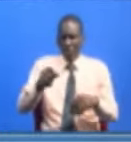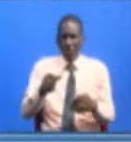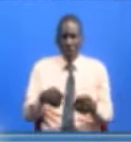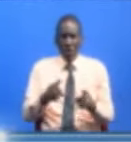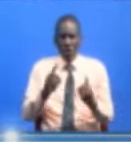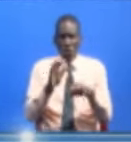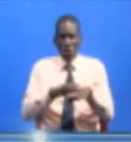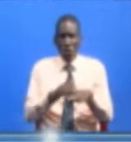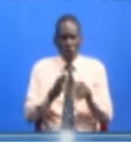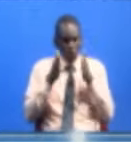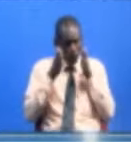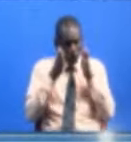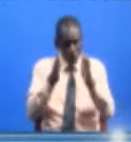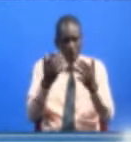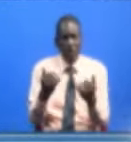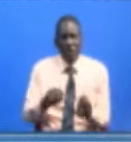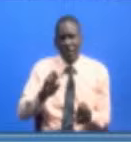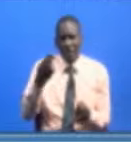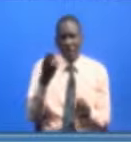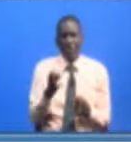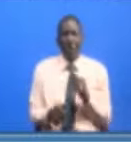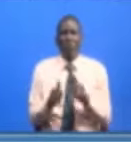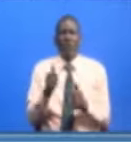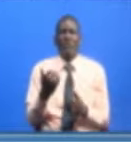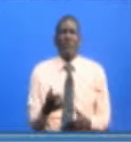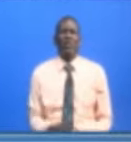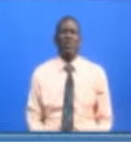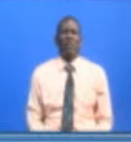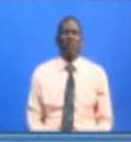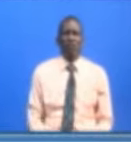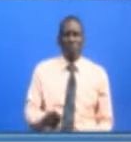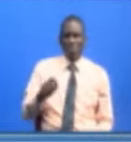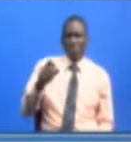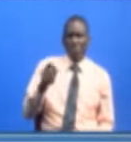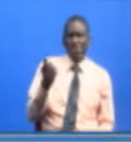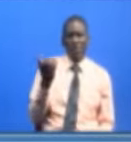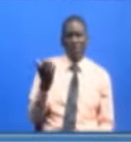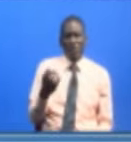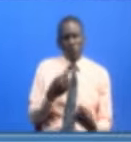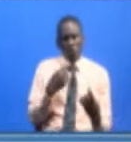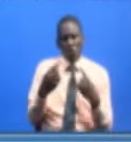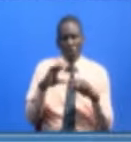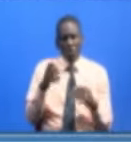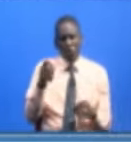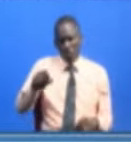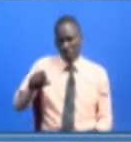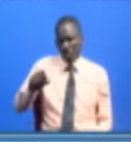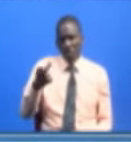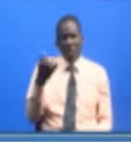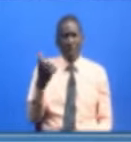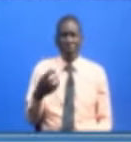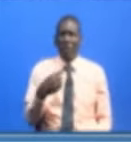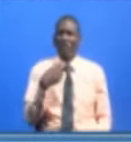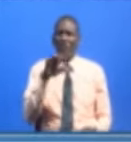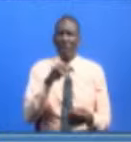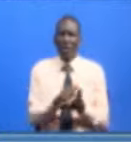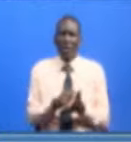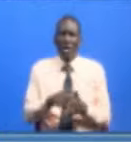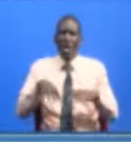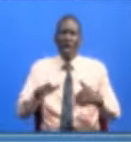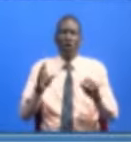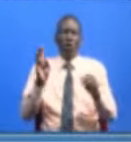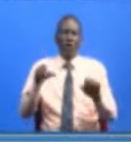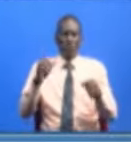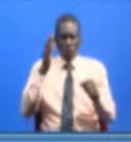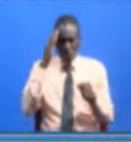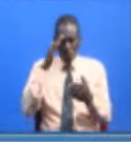hebu tuangazie la pili ambalo ni mbegu hizi tukizungumza tunasema kwamba utajuaje mbegu zako ni